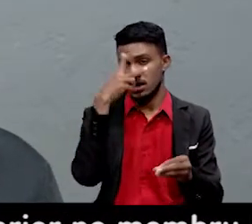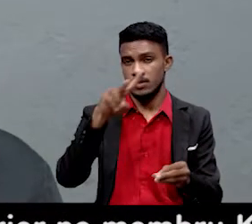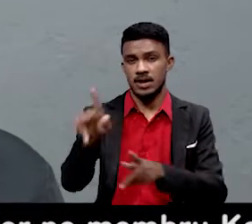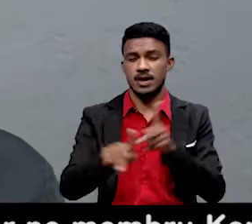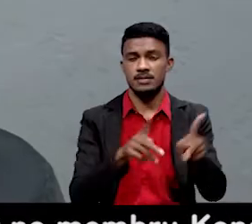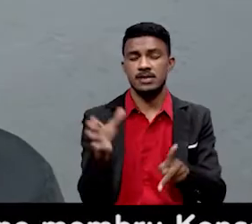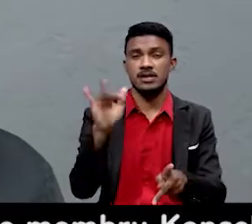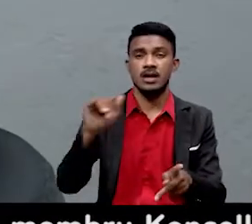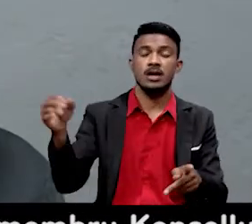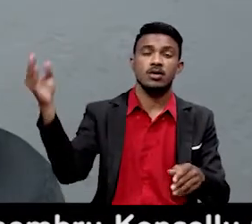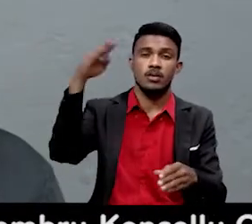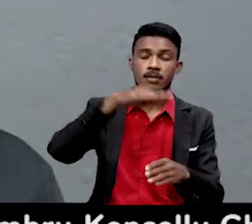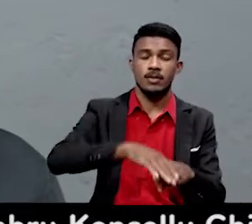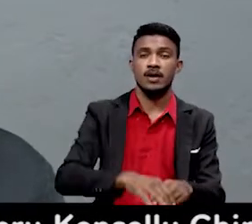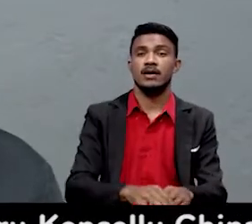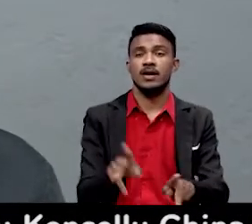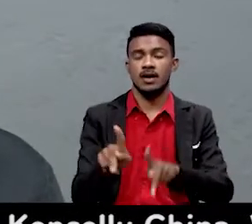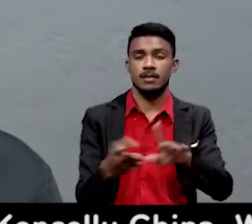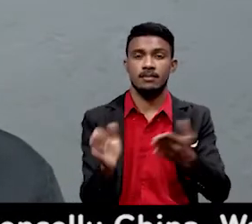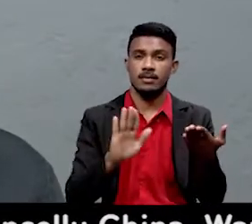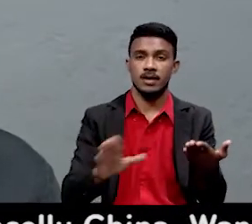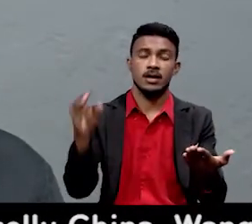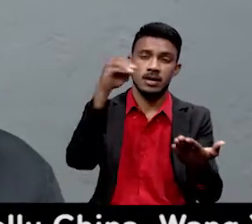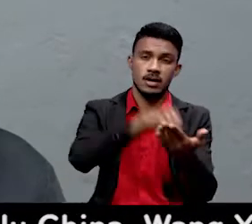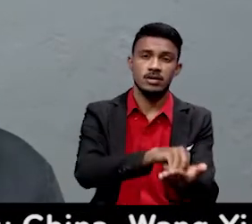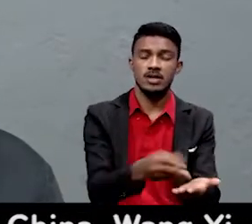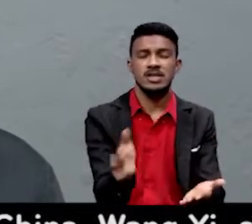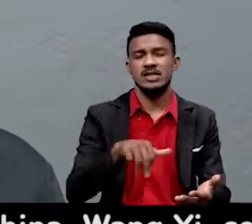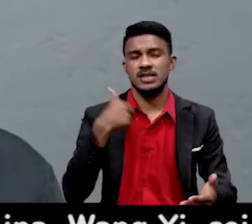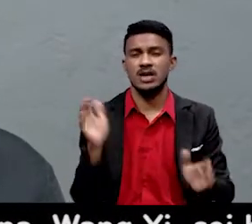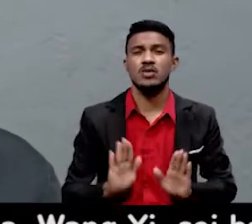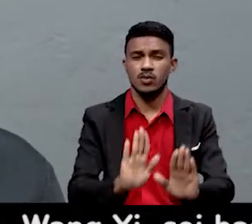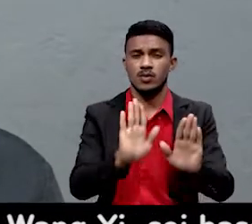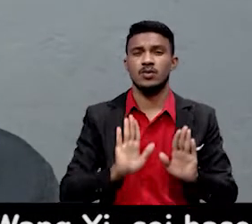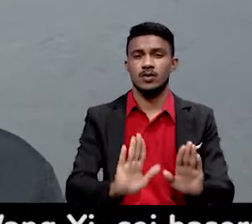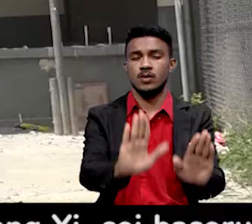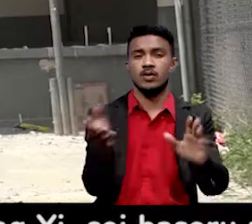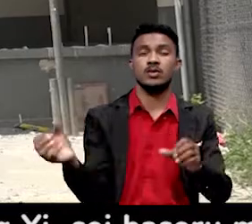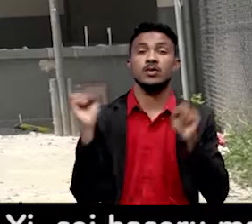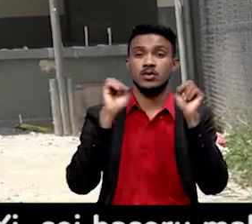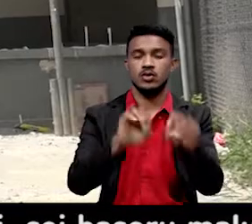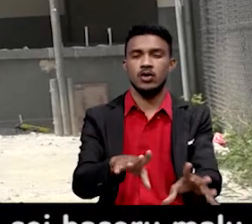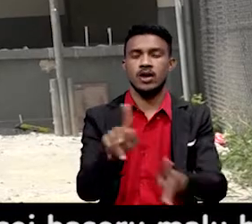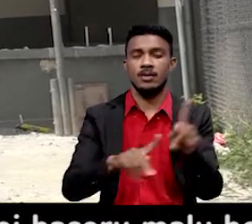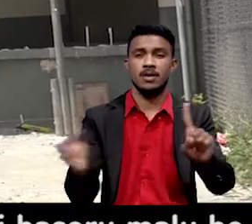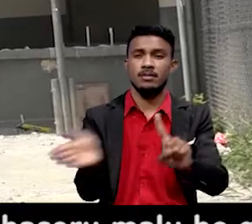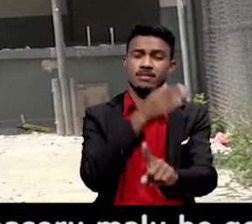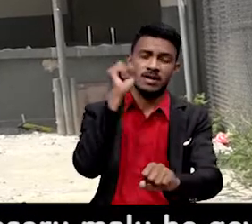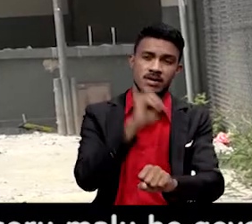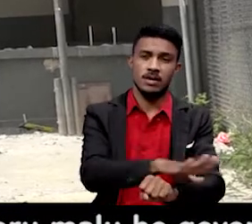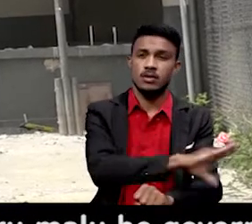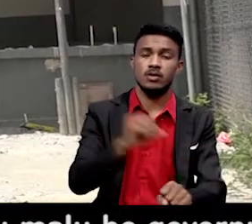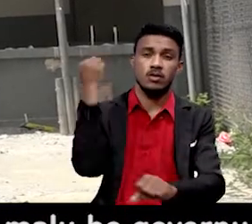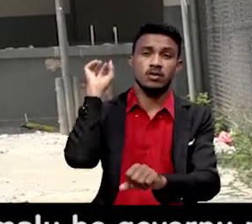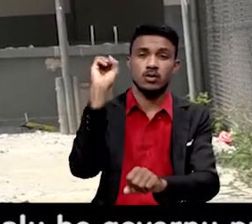hane sambe di haruka mat isin hatun halu dia kla balu duru de sir soe tun dit mai tu mai ma sama ema ba kuda da ona ema tu da da ona riba